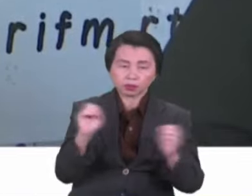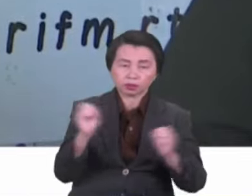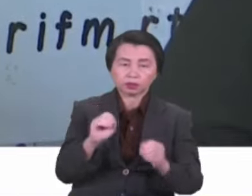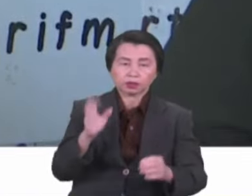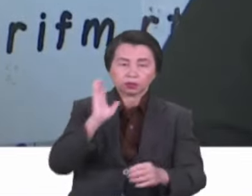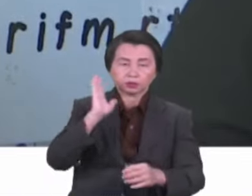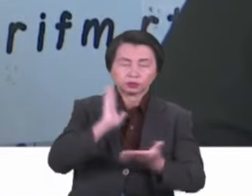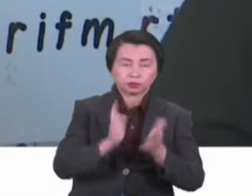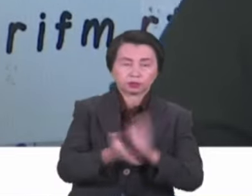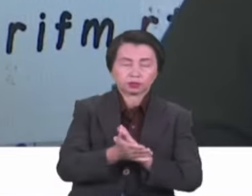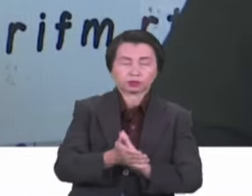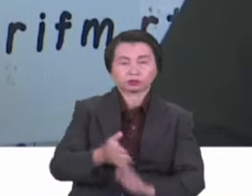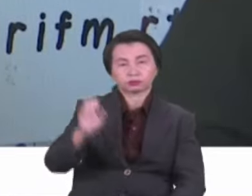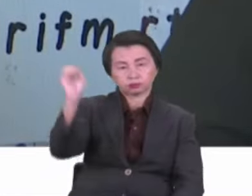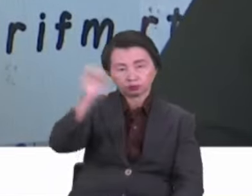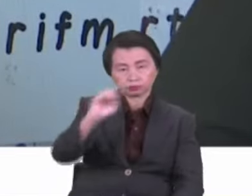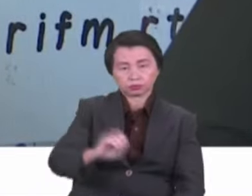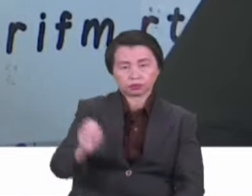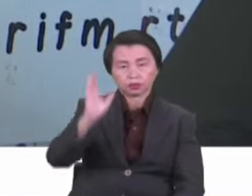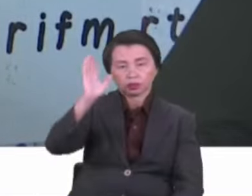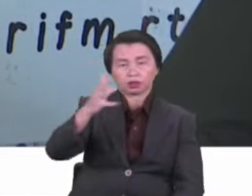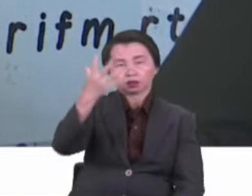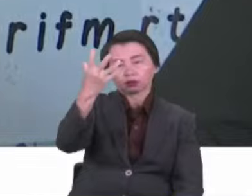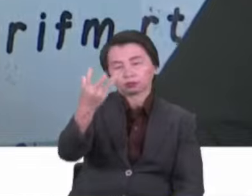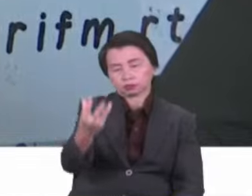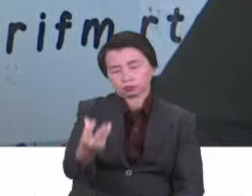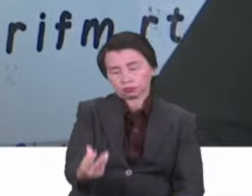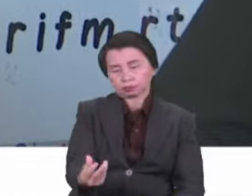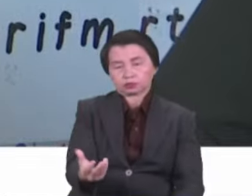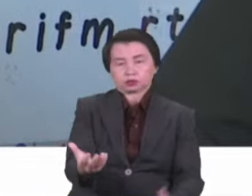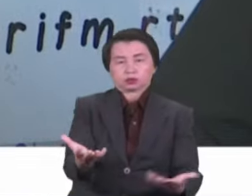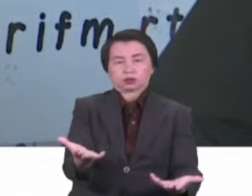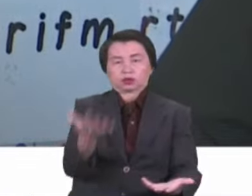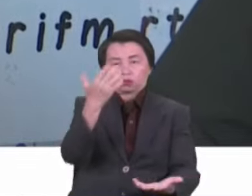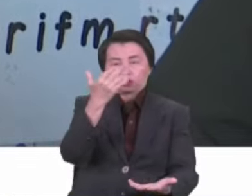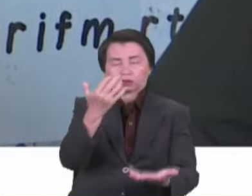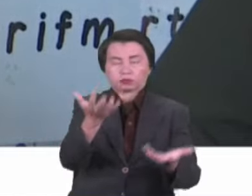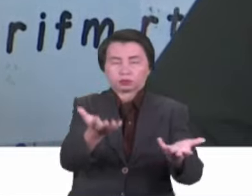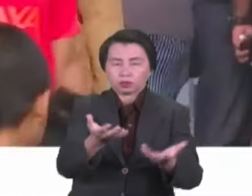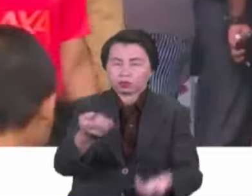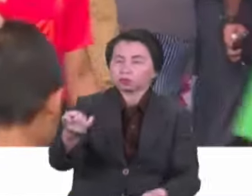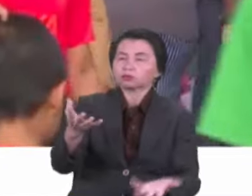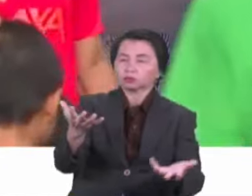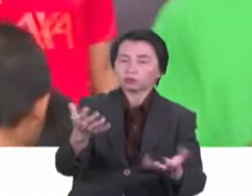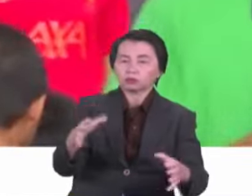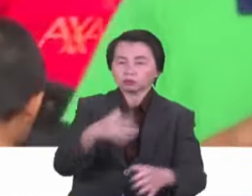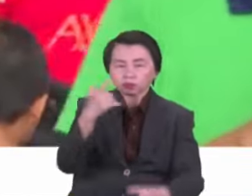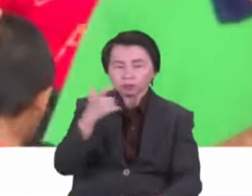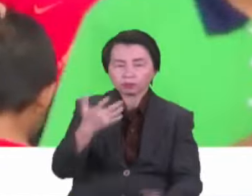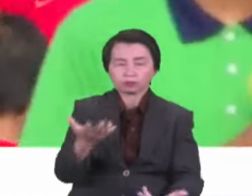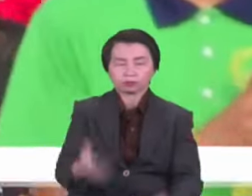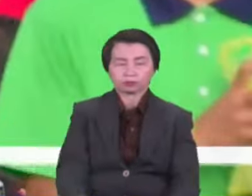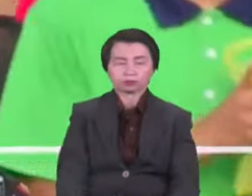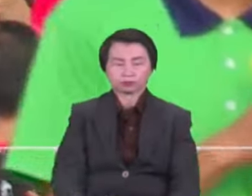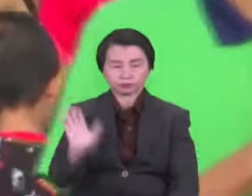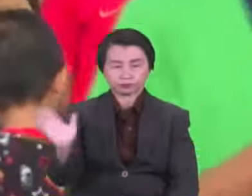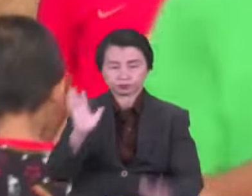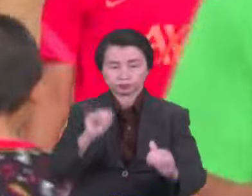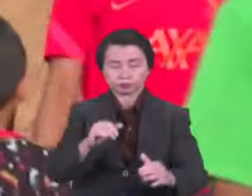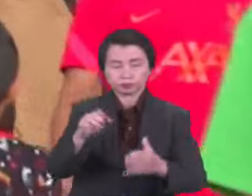akan merendahkan peluang pada mana-mana parti politik untuk memahami apa sebenarnya hasrat pengundi. Beliau turut berharap